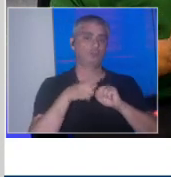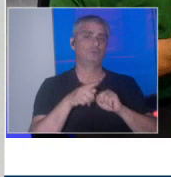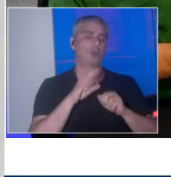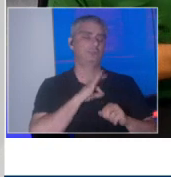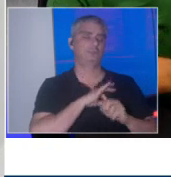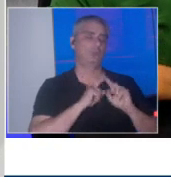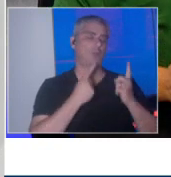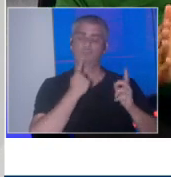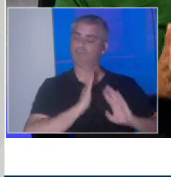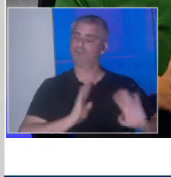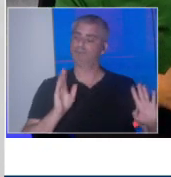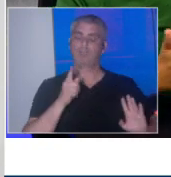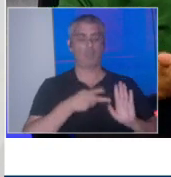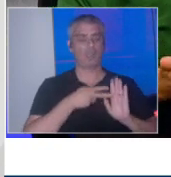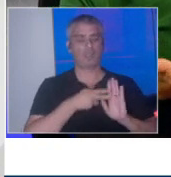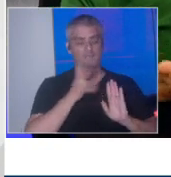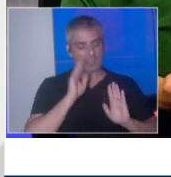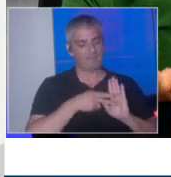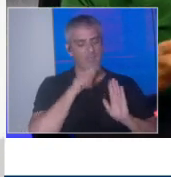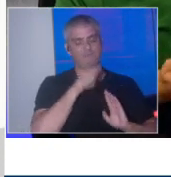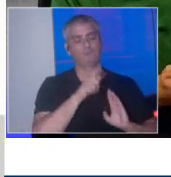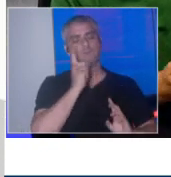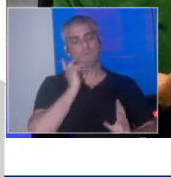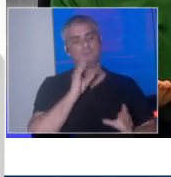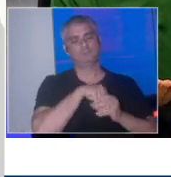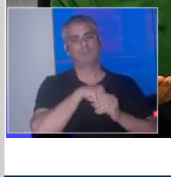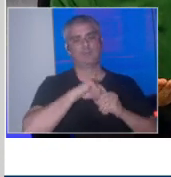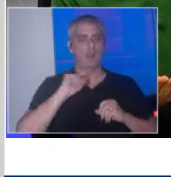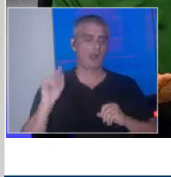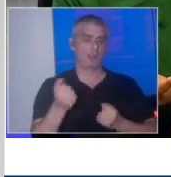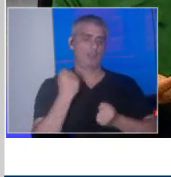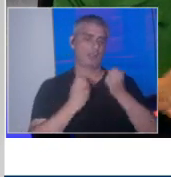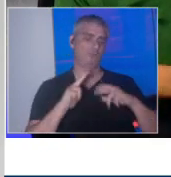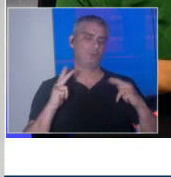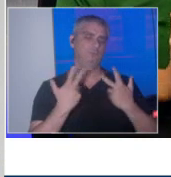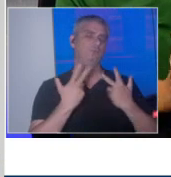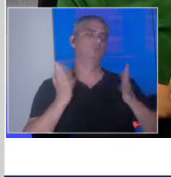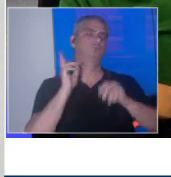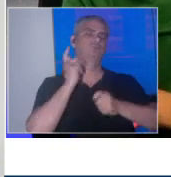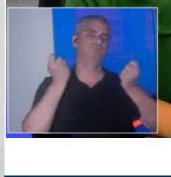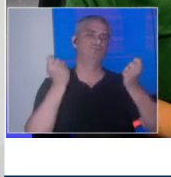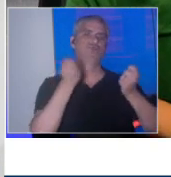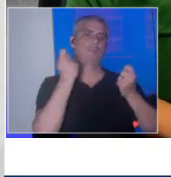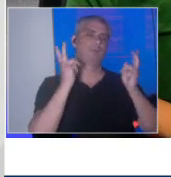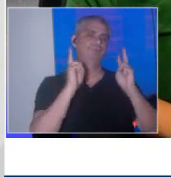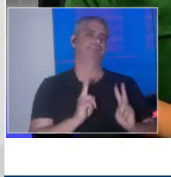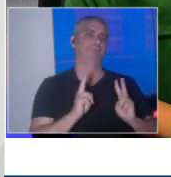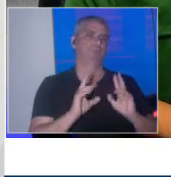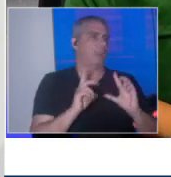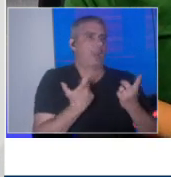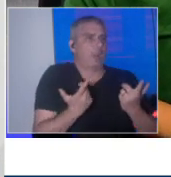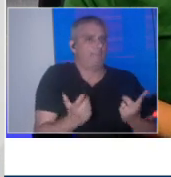איזשהו צביון אחר שאתה אומר, לא, הרכבת, גם הרכבת הזאת תצטרף ליתר כלי התחבורה הציבורית ותשבות בשבת. למה?